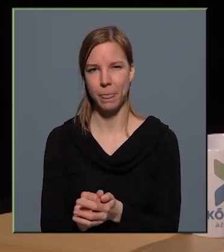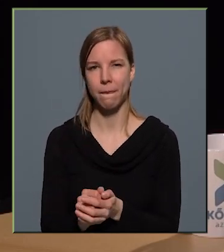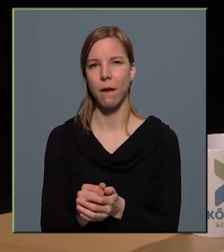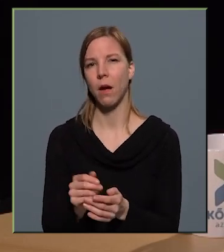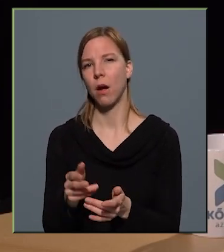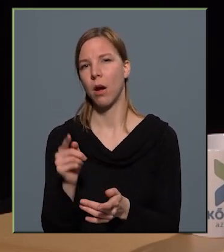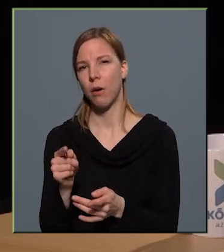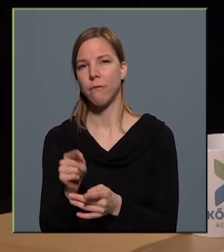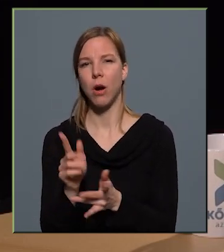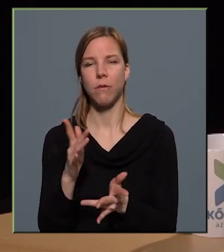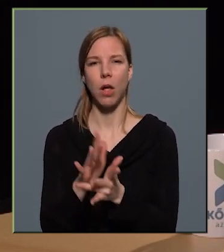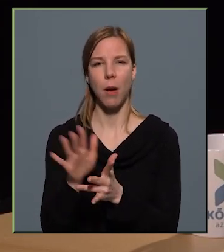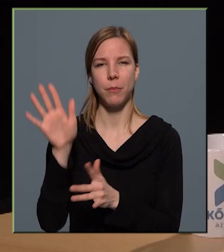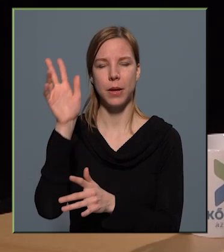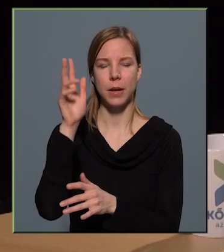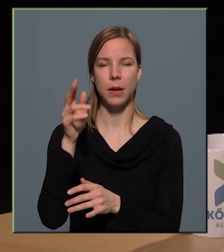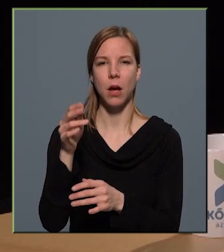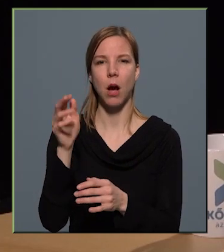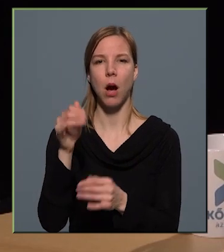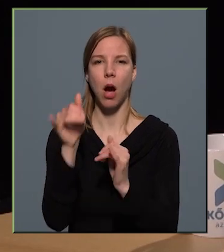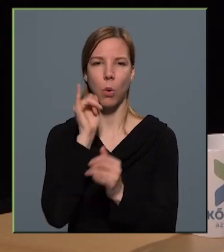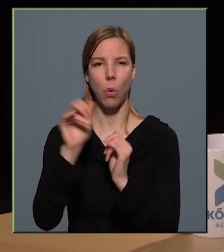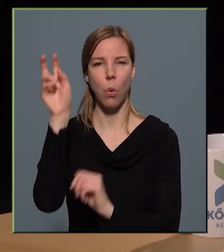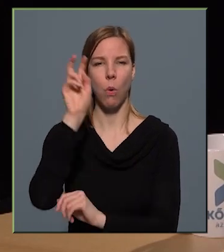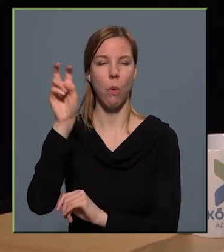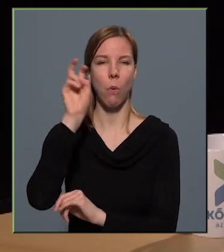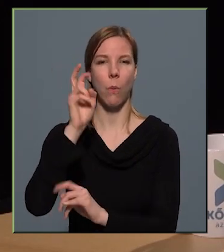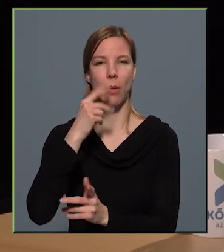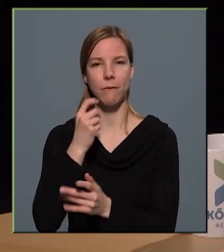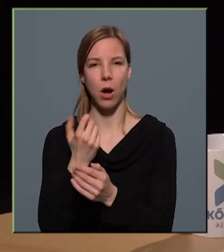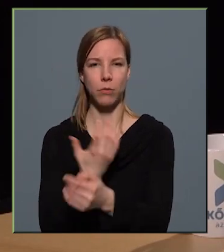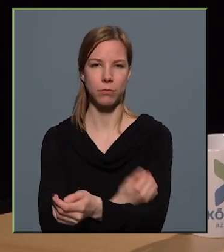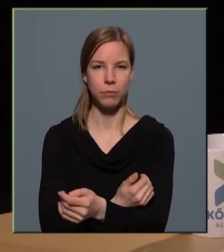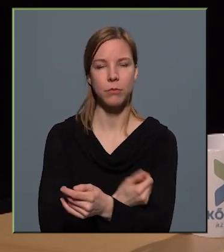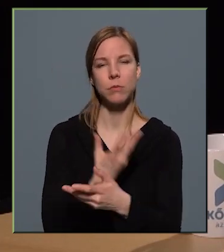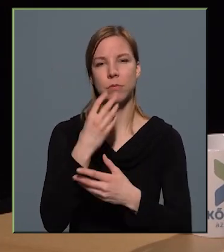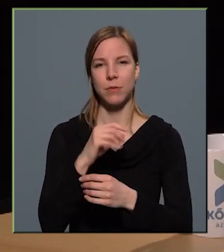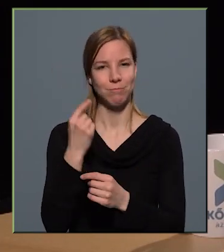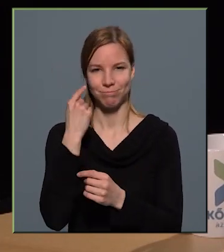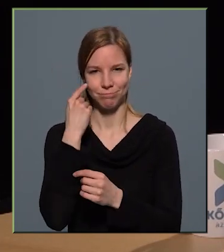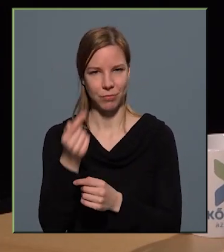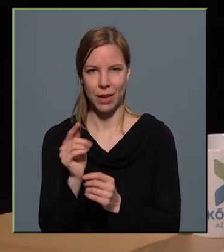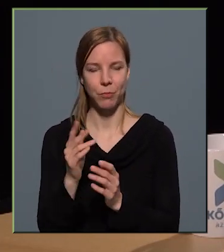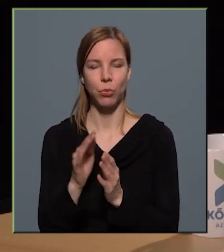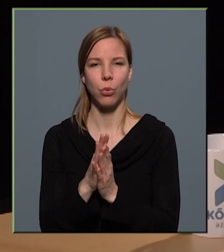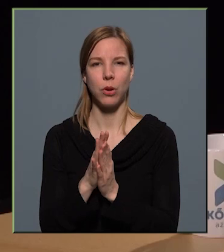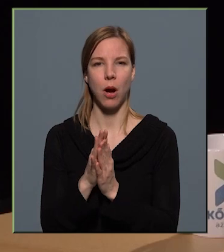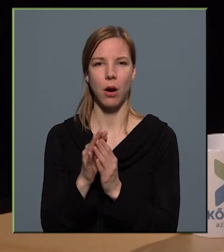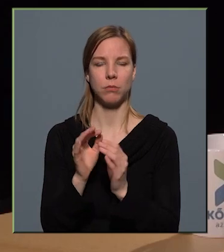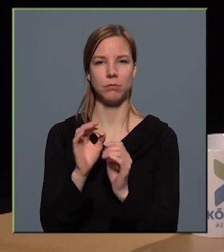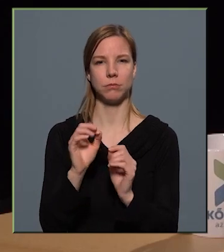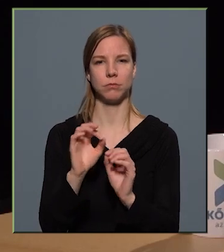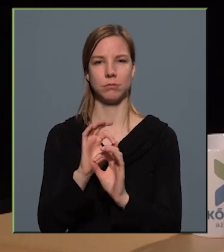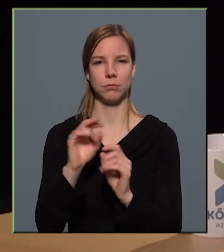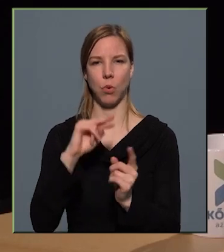esetleg tudatmódosítószert, vagy annyi alkoholt fogyasztott, hogy nem képes objektívan látni a helyzetét, és bizony